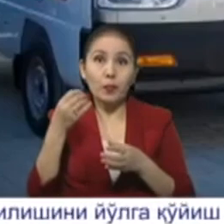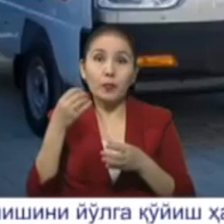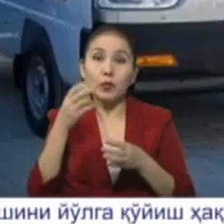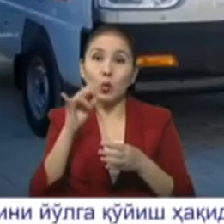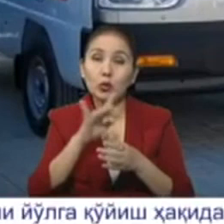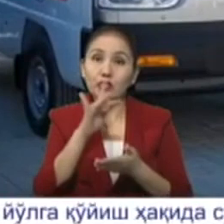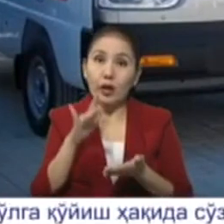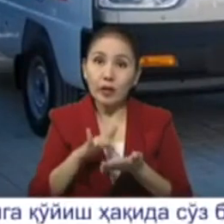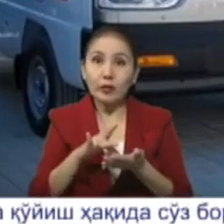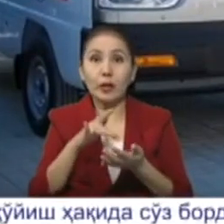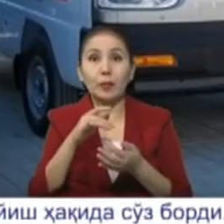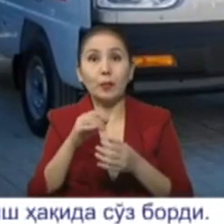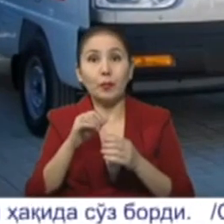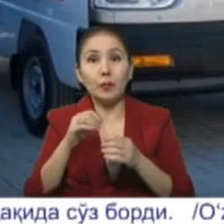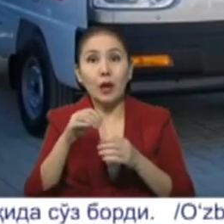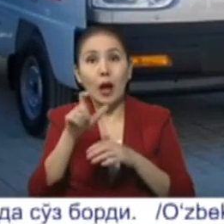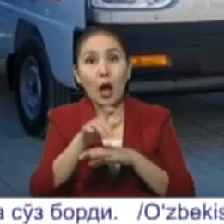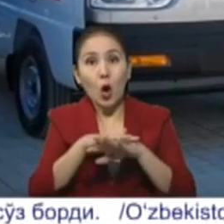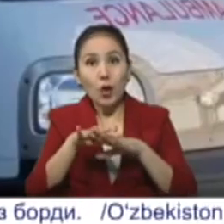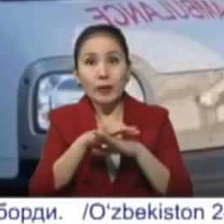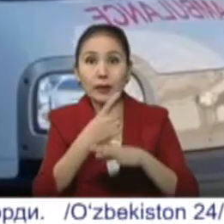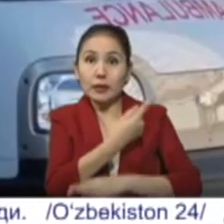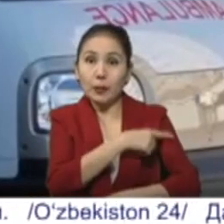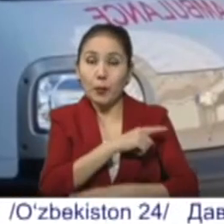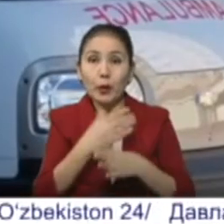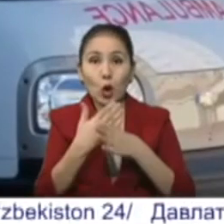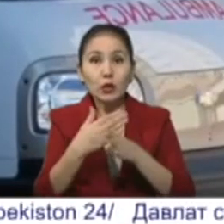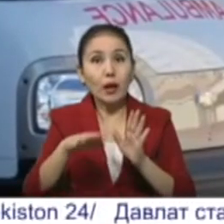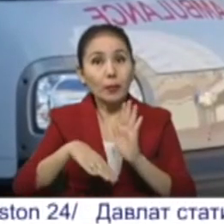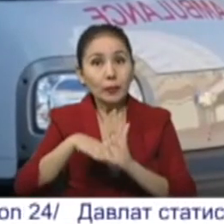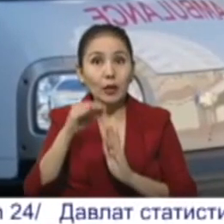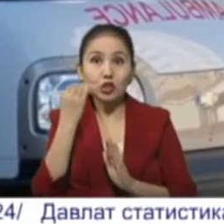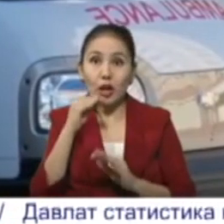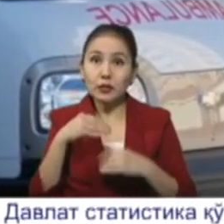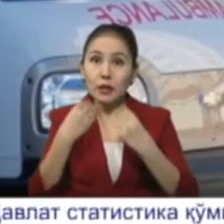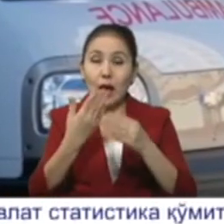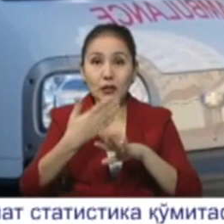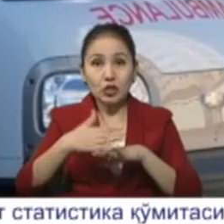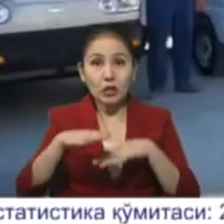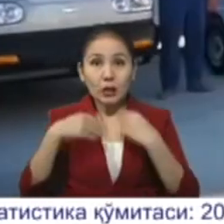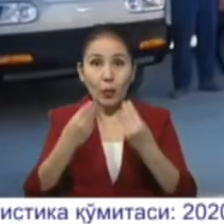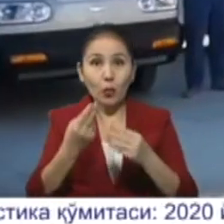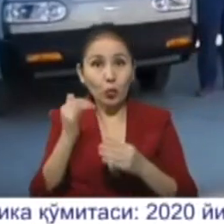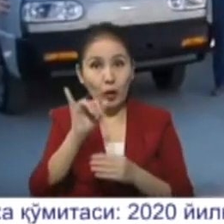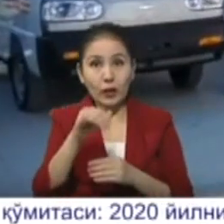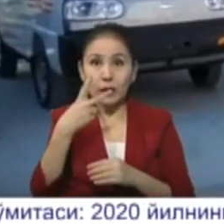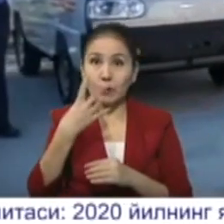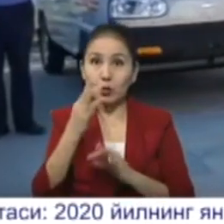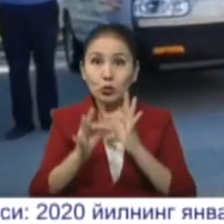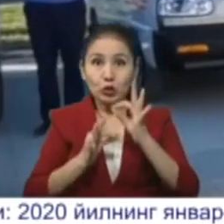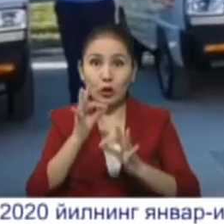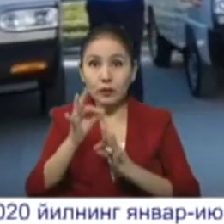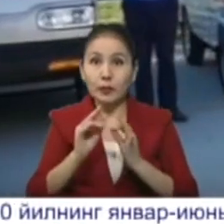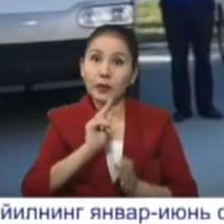tumanlarda birinchi navbatda aholiga tibbiy yordam ko'rsatish sifatini yaxshilash maqsadida ajratilgan bo'lib, ular 24 soat